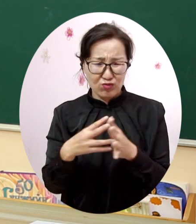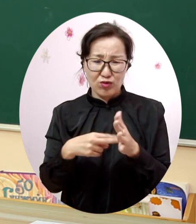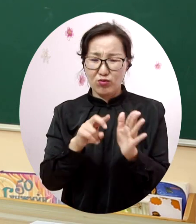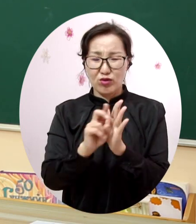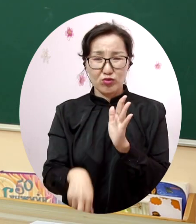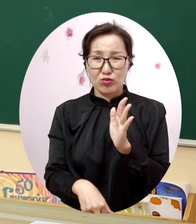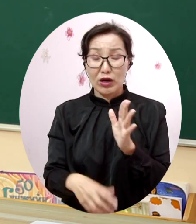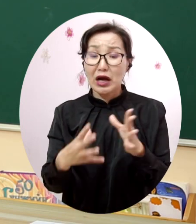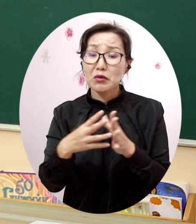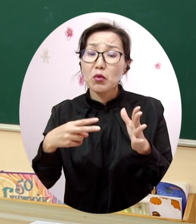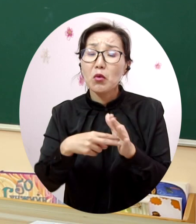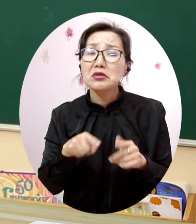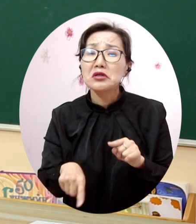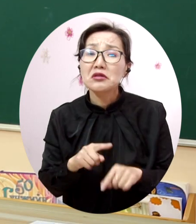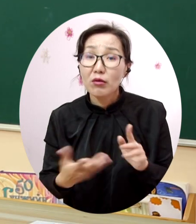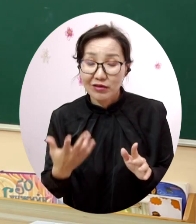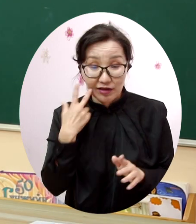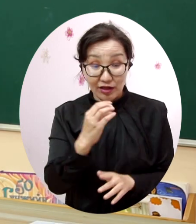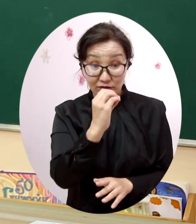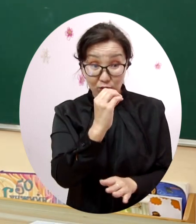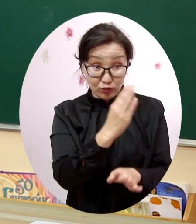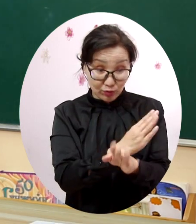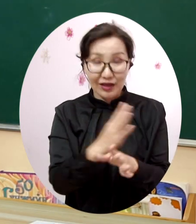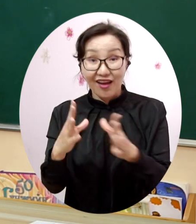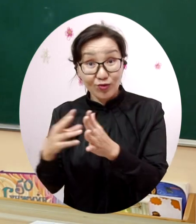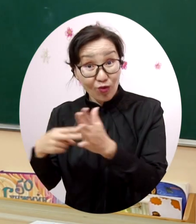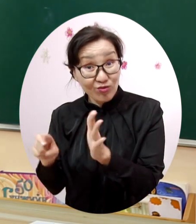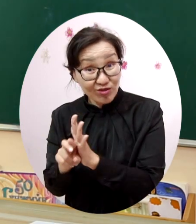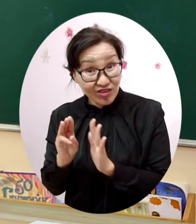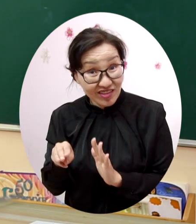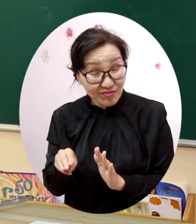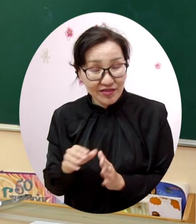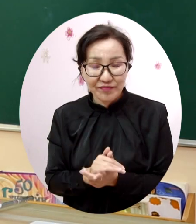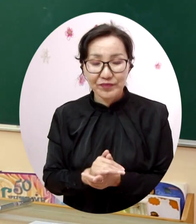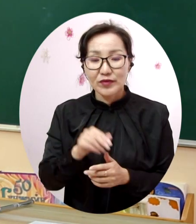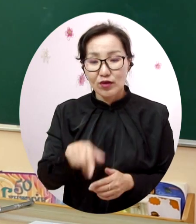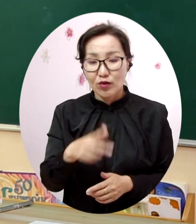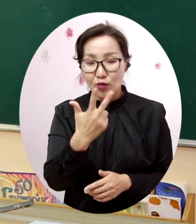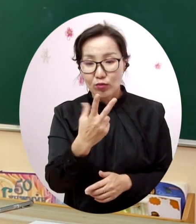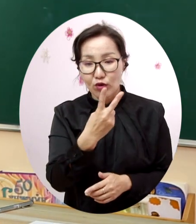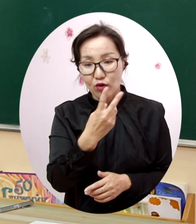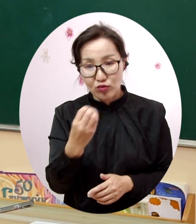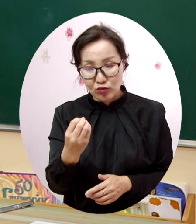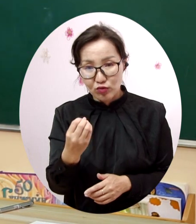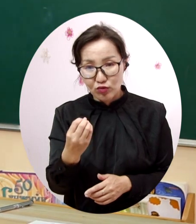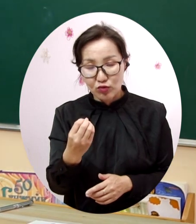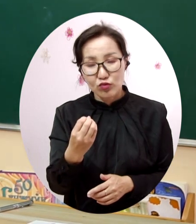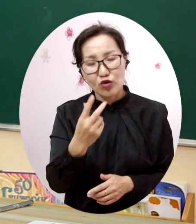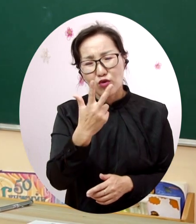вэ? 10-т хуваагдах тоо маань тэгээр төгсөх ёстой. За дараагийн тоо нь 3240